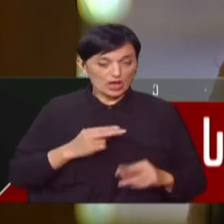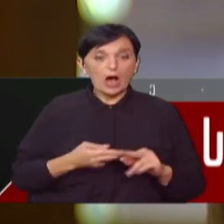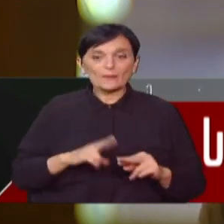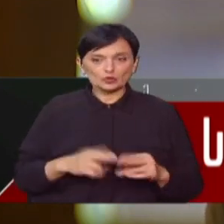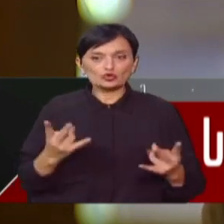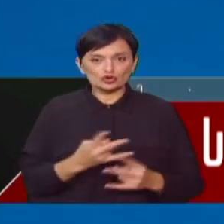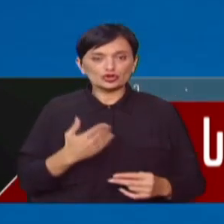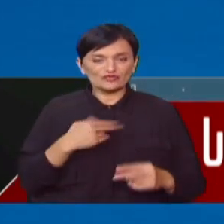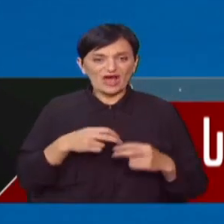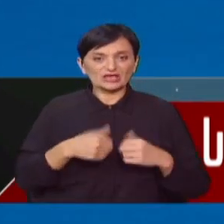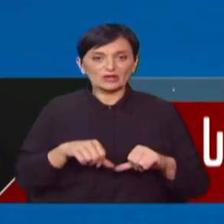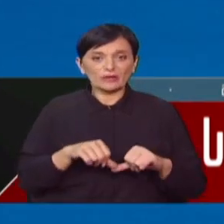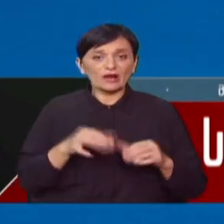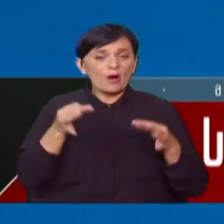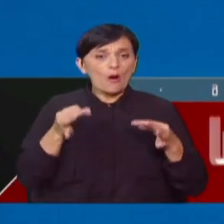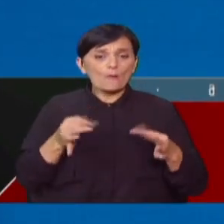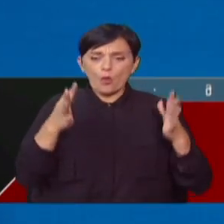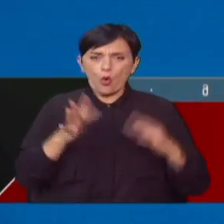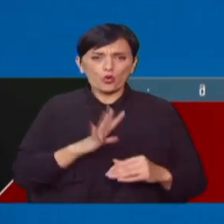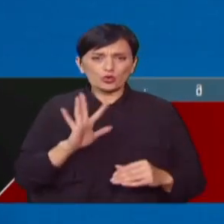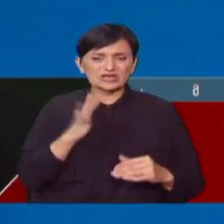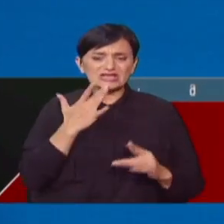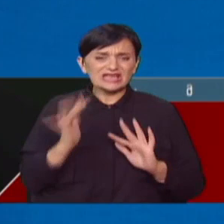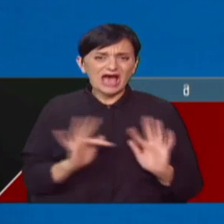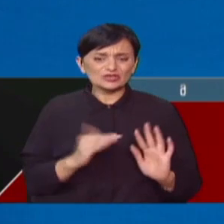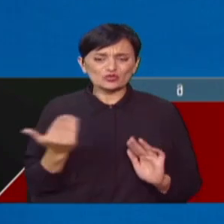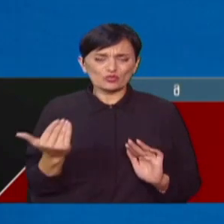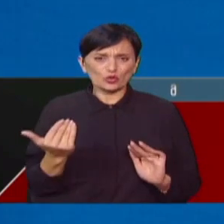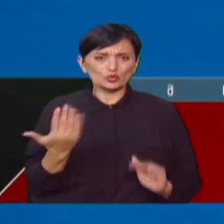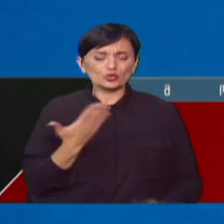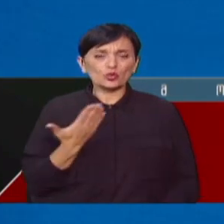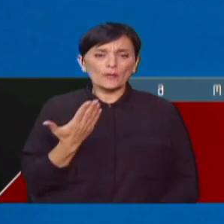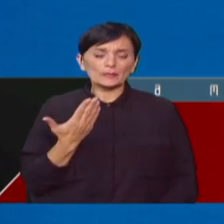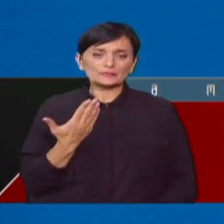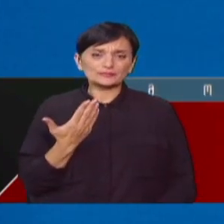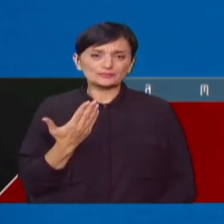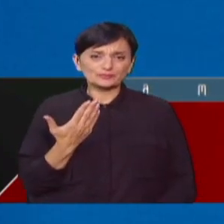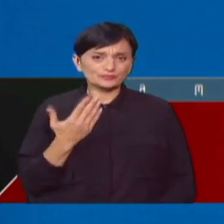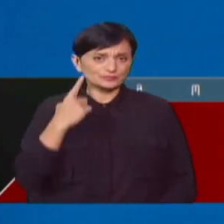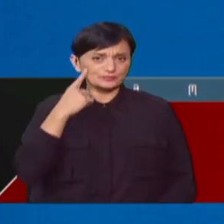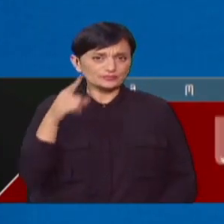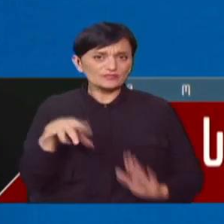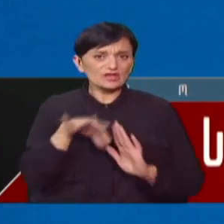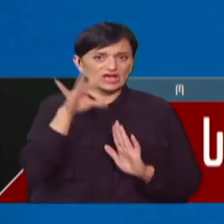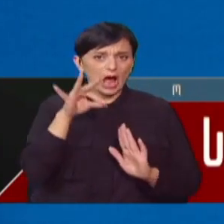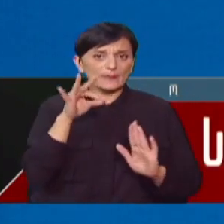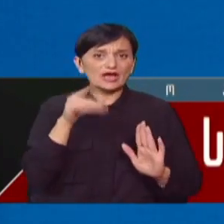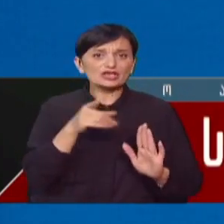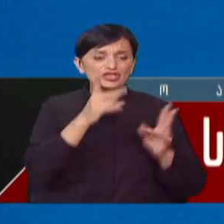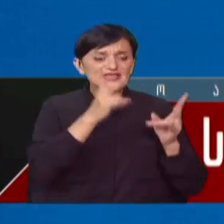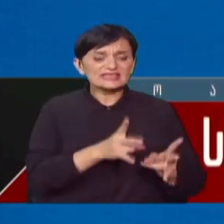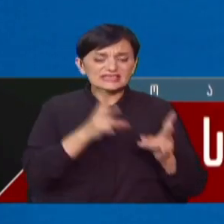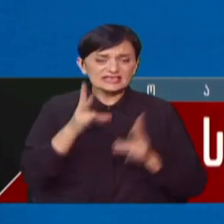ამისთვის შეირდება ჩვენის კომისია. მოულოდნელი არ არის საკუთარი ნაციონალური მოძრაობა, რომელიც გამოჩენილი არის ტრაგედიებით